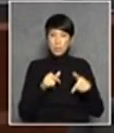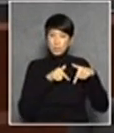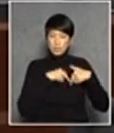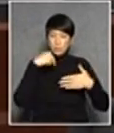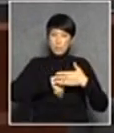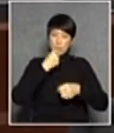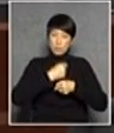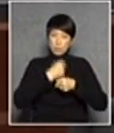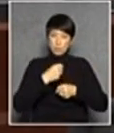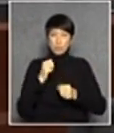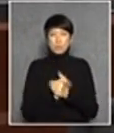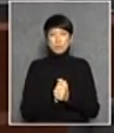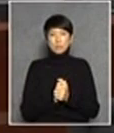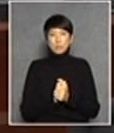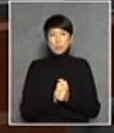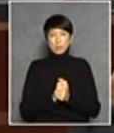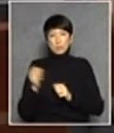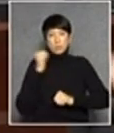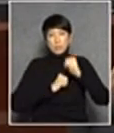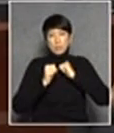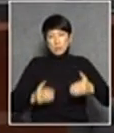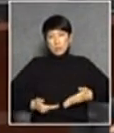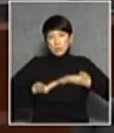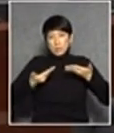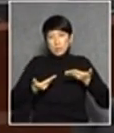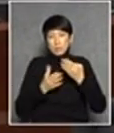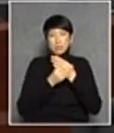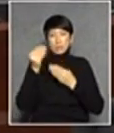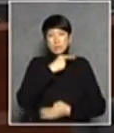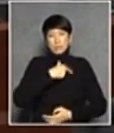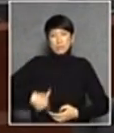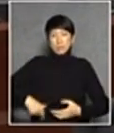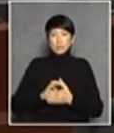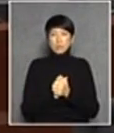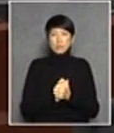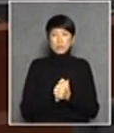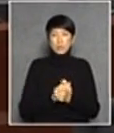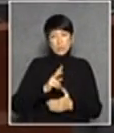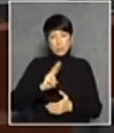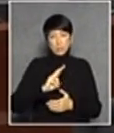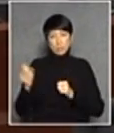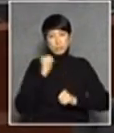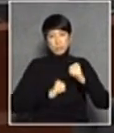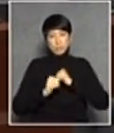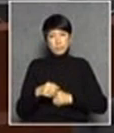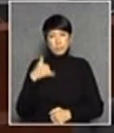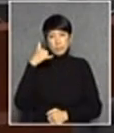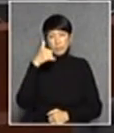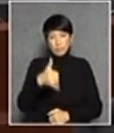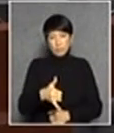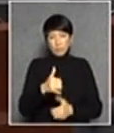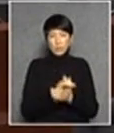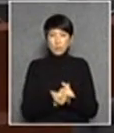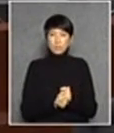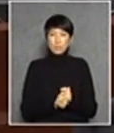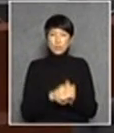我以個行動出來嘛，是吧？我們葉議員今次也都是，葉劉淑儀議員也都是以一個行動出來，他拿一個寶貴的動